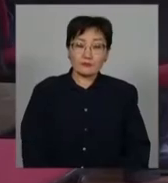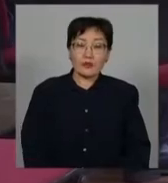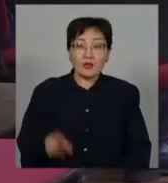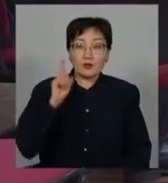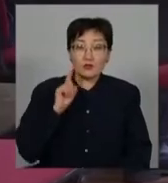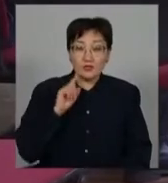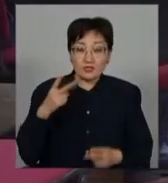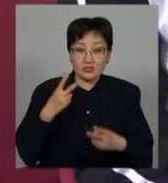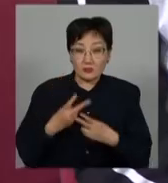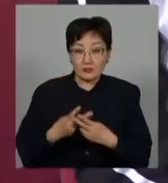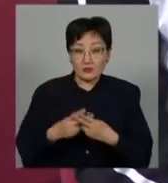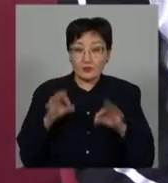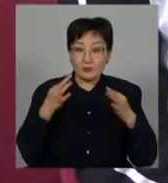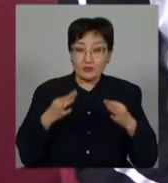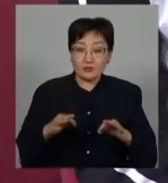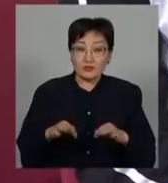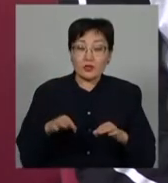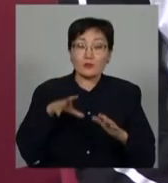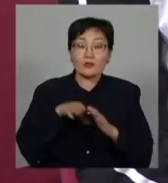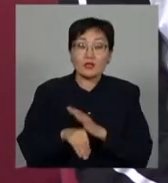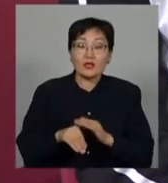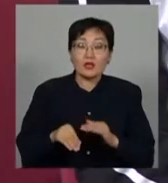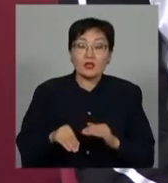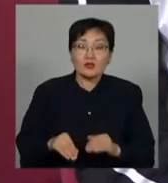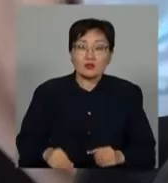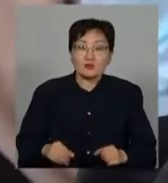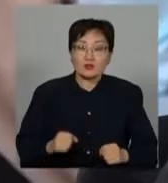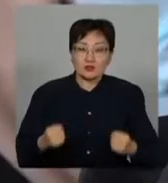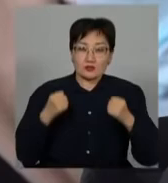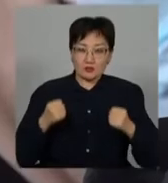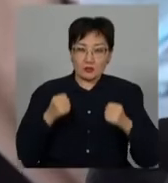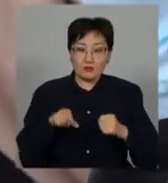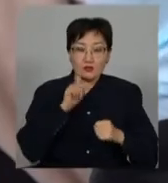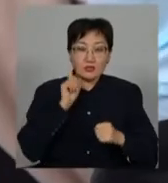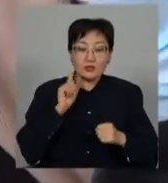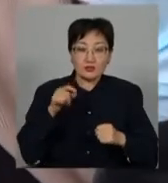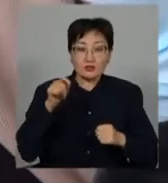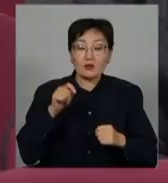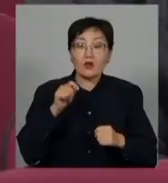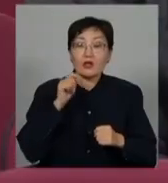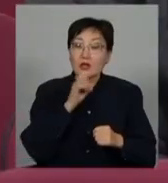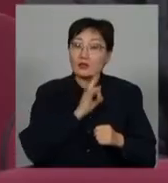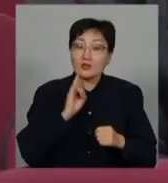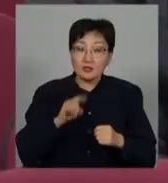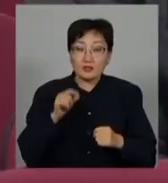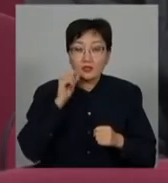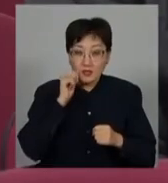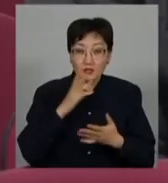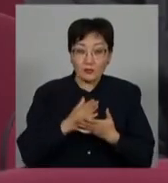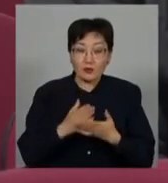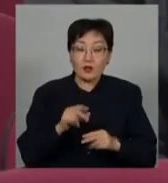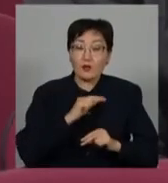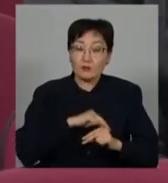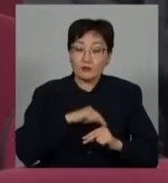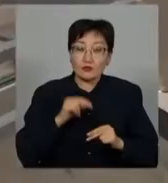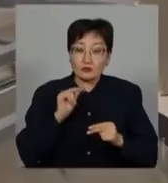Уақытша тергеу изоляторынан босатылғандар қатарында тепсе темір үзетін өрімдей жастар мен әйелдер де бар. Көбі тұрақты жұмыс орны жоқ